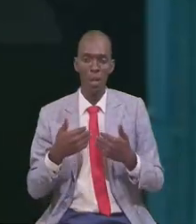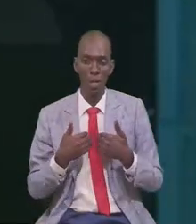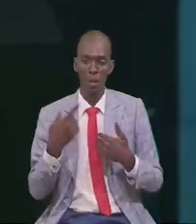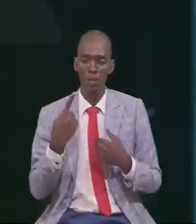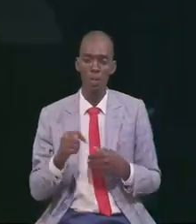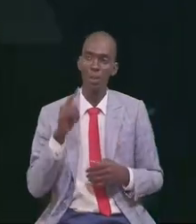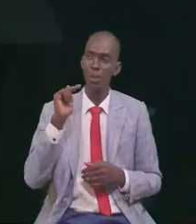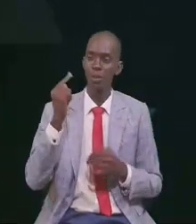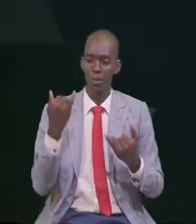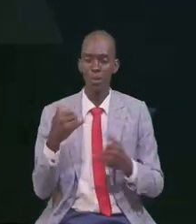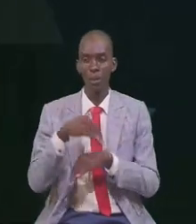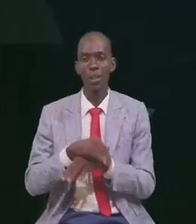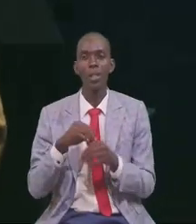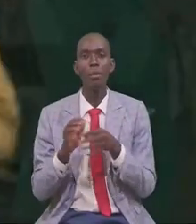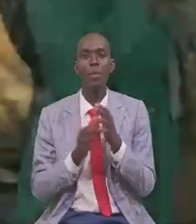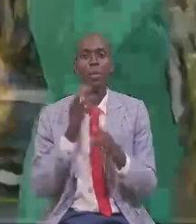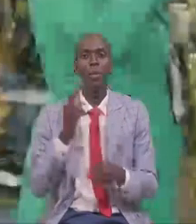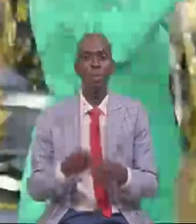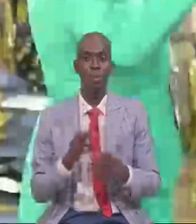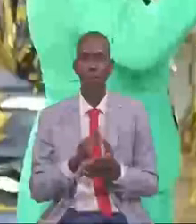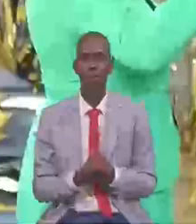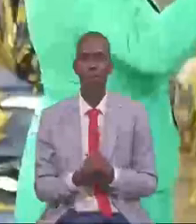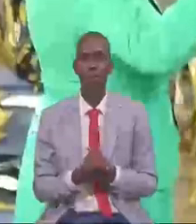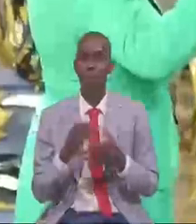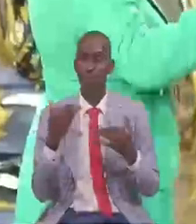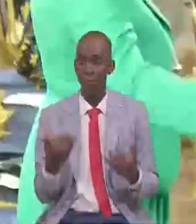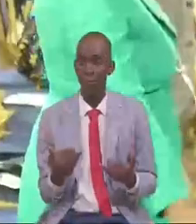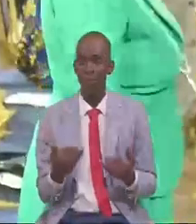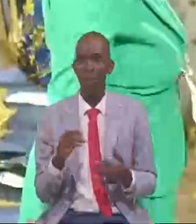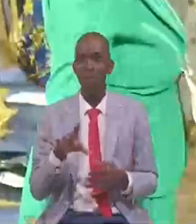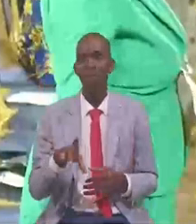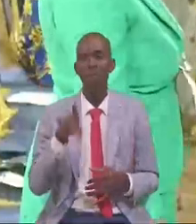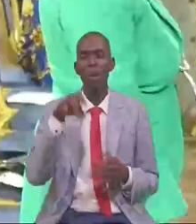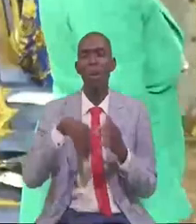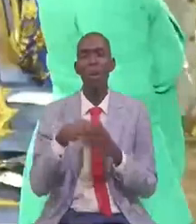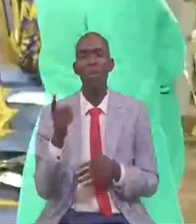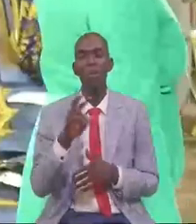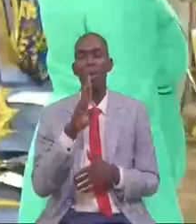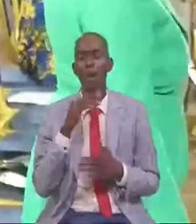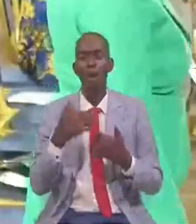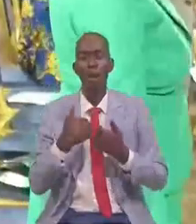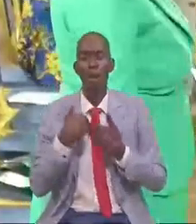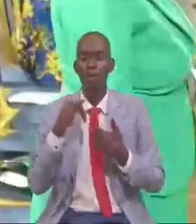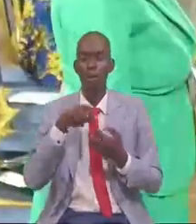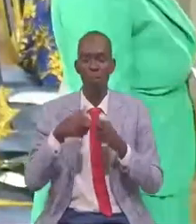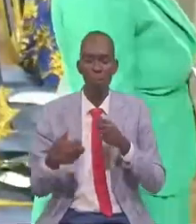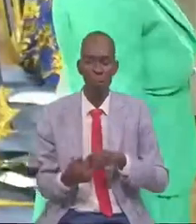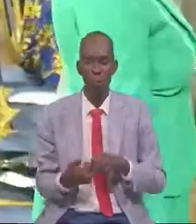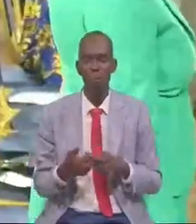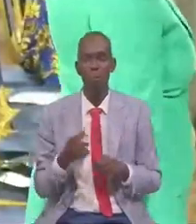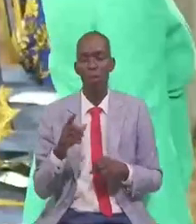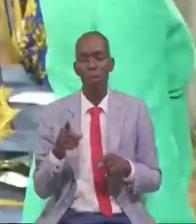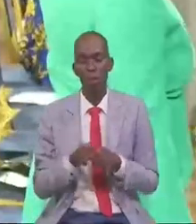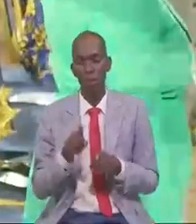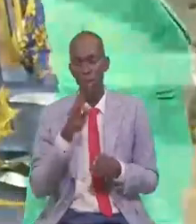nom de Jésus. Maintenant, identifie le problème que tu as en ligne, sur les médias sociaux, à